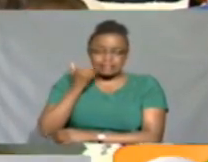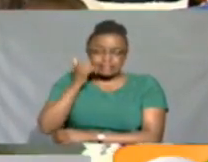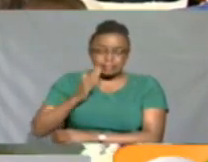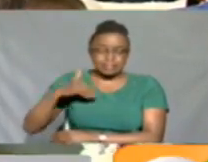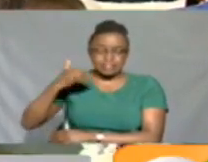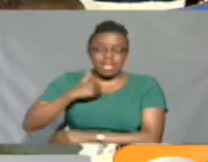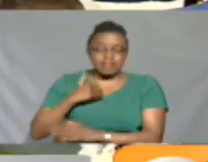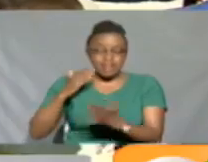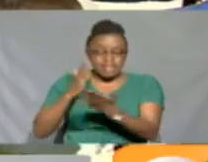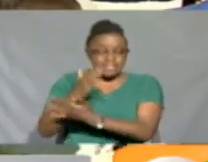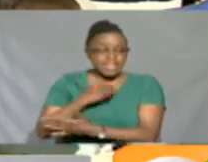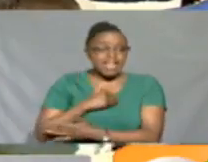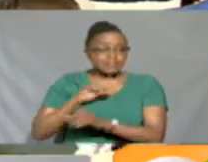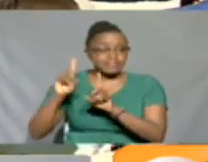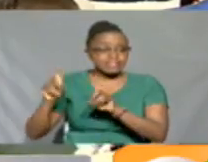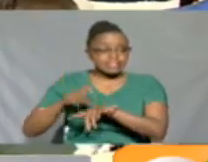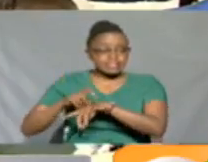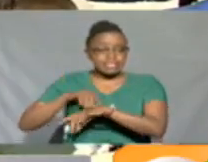Wana haki wanapolalamika?